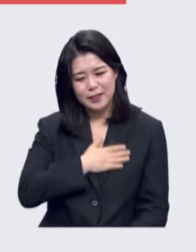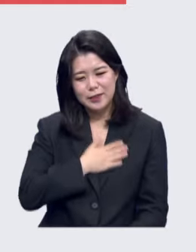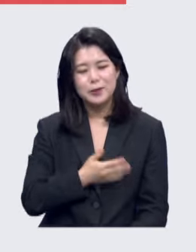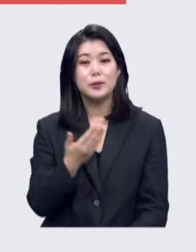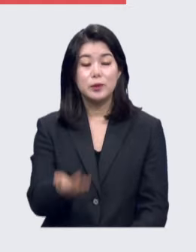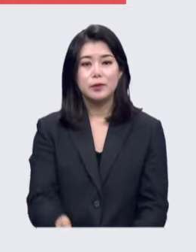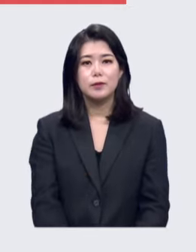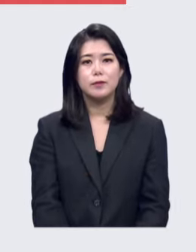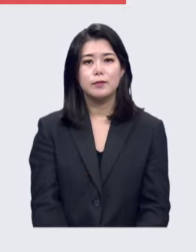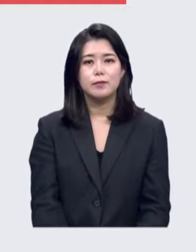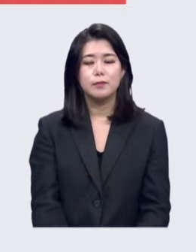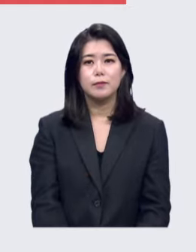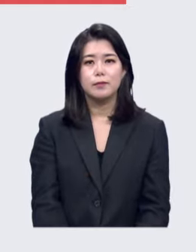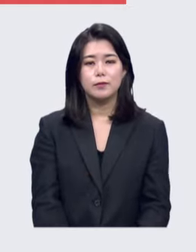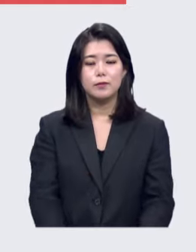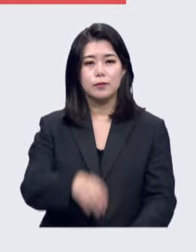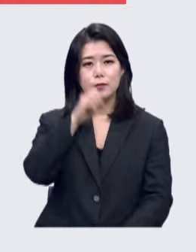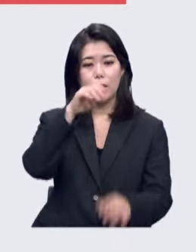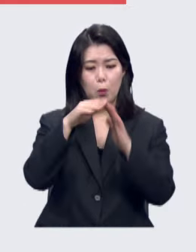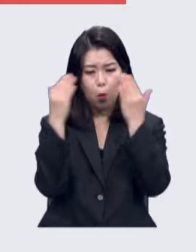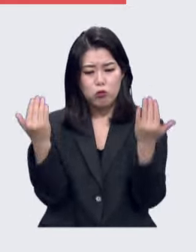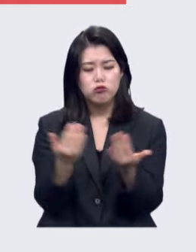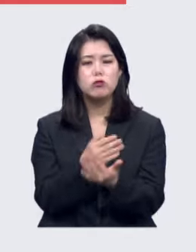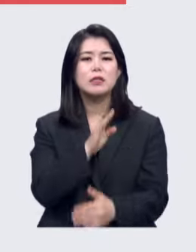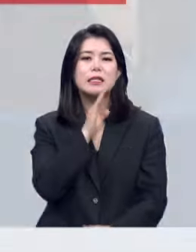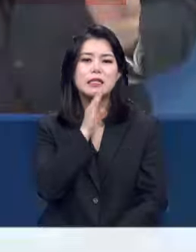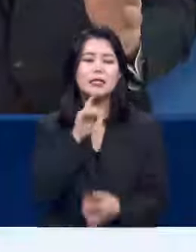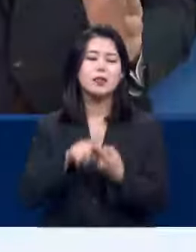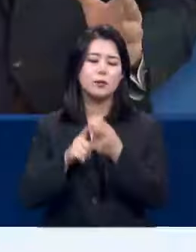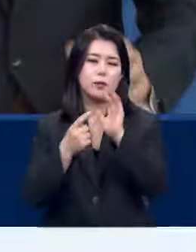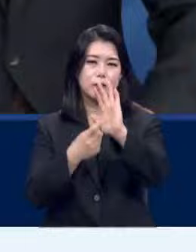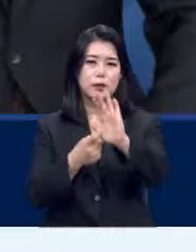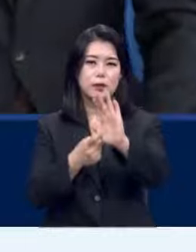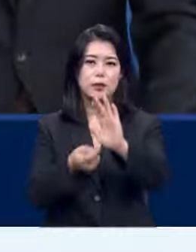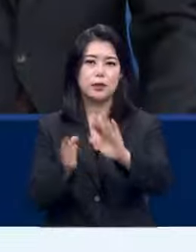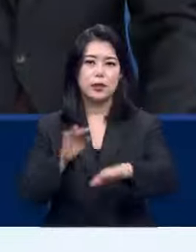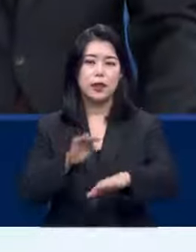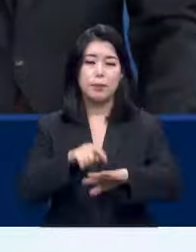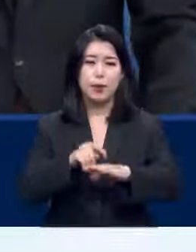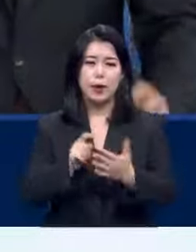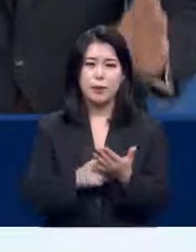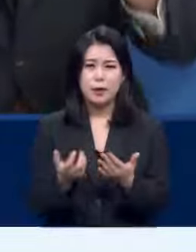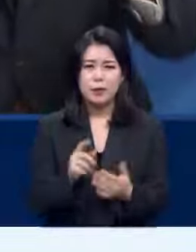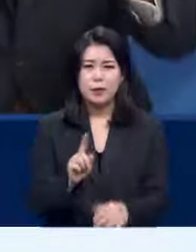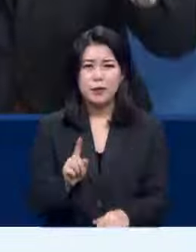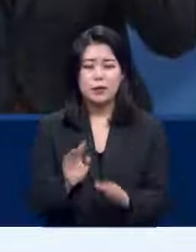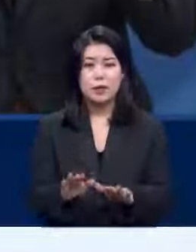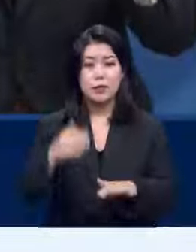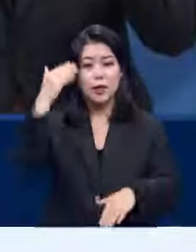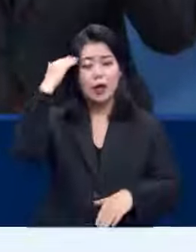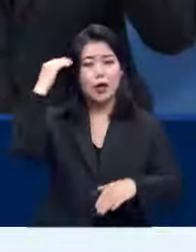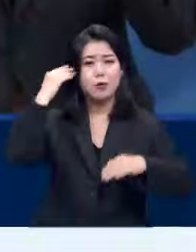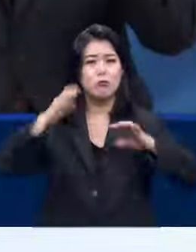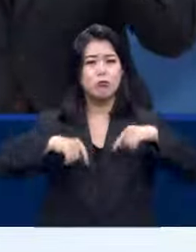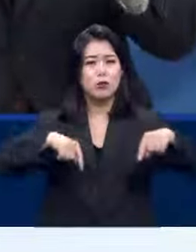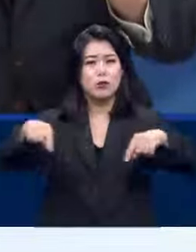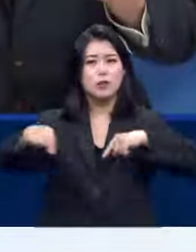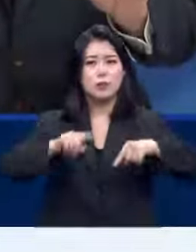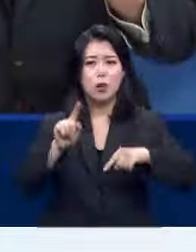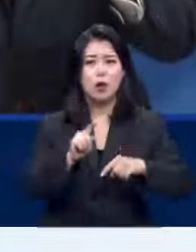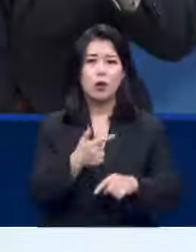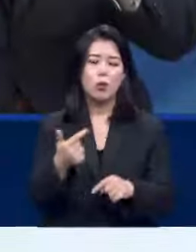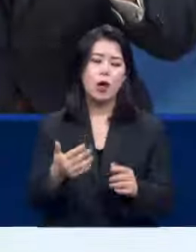해준거다 모두가 사실을 말하고 있다 근데 가슴 아픈 것은 무엇이냐면 어 지금 대한민국 정치가 정말로 너무나